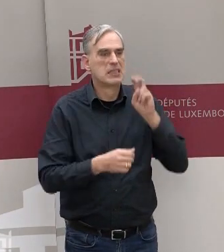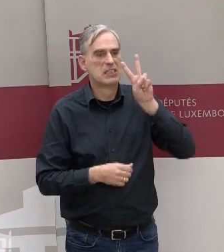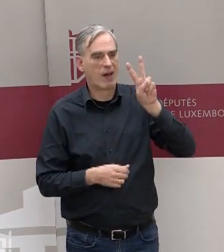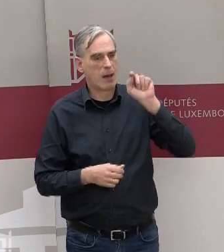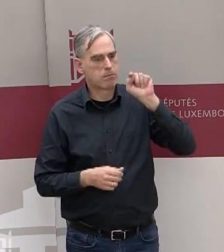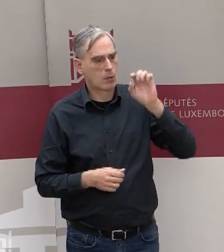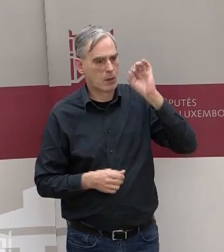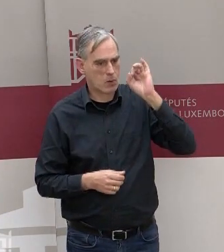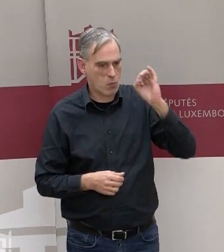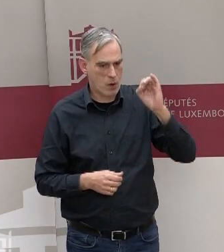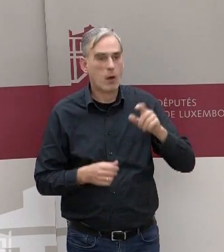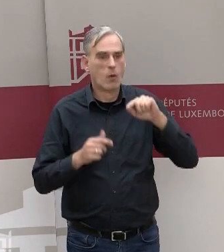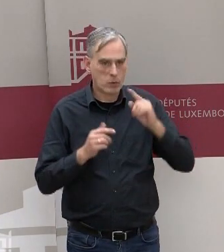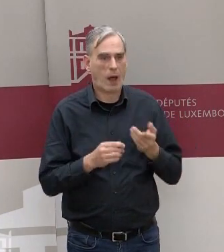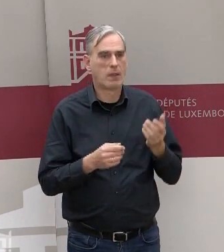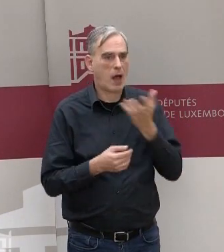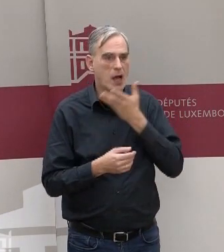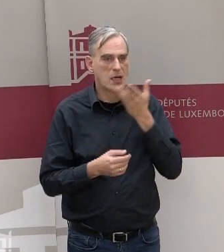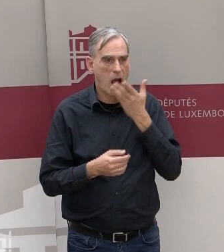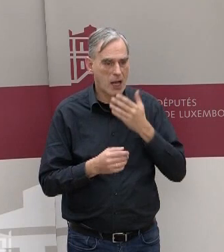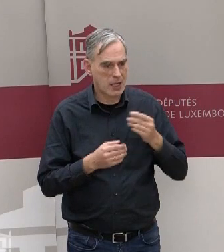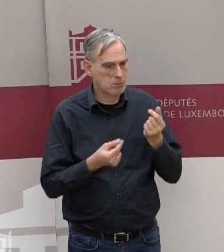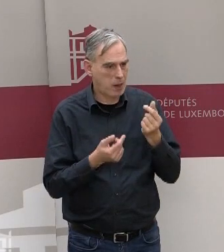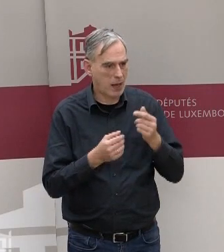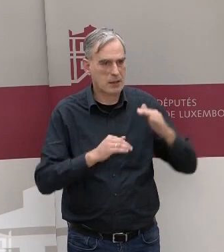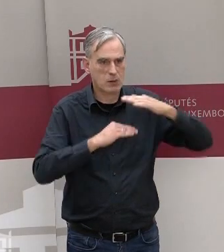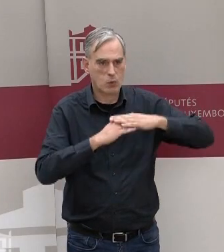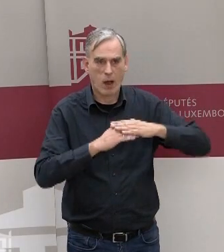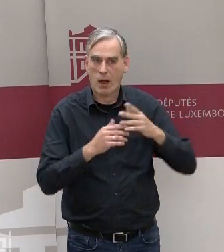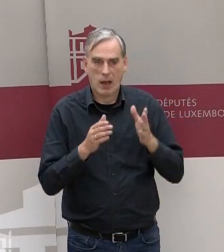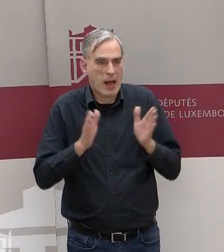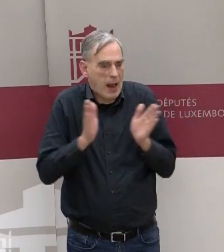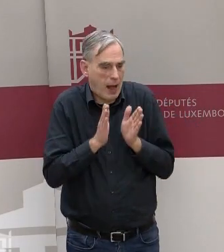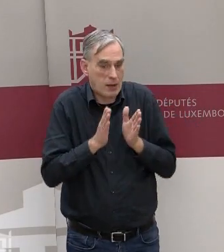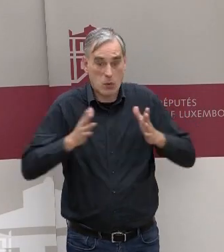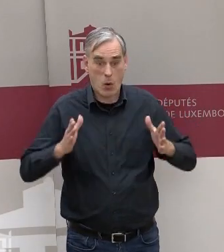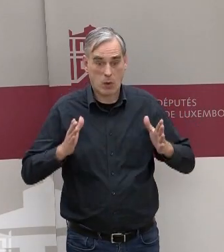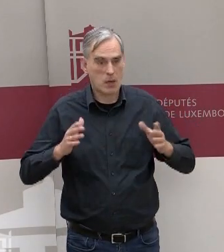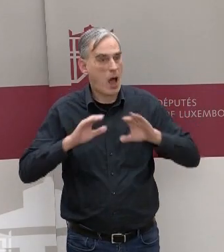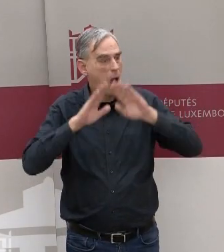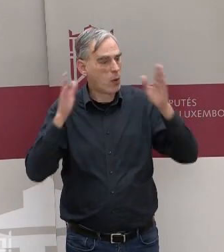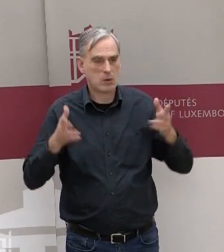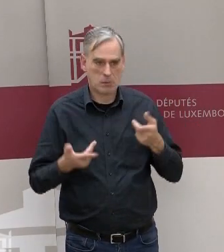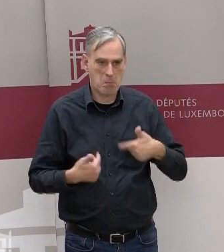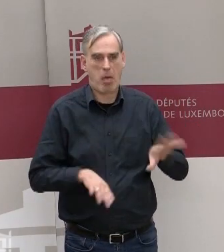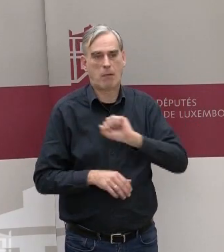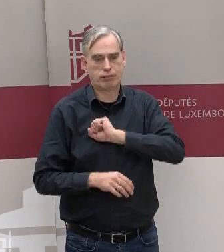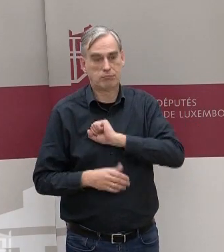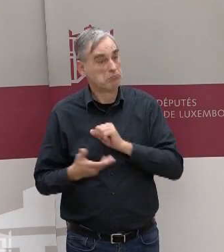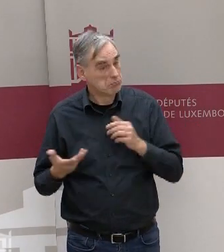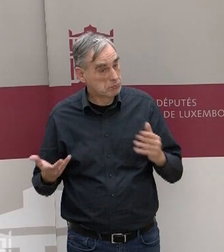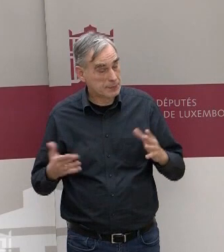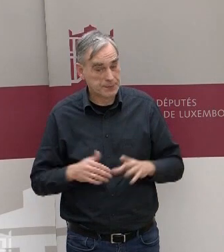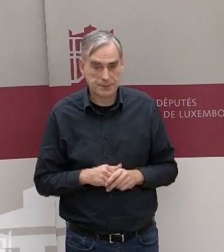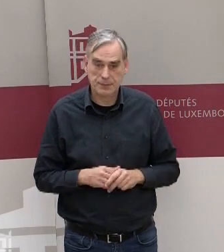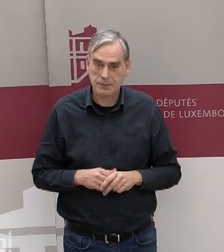Haus, egal wie groß oder klein, profitieren kann. Wir sehen das Gaskernenpolitik nach immer nicht an.